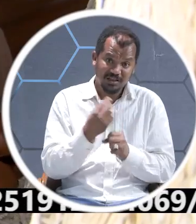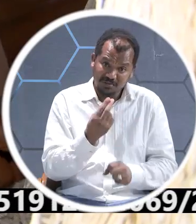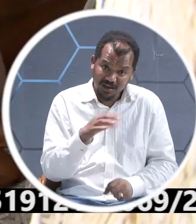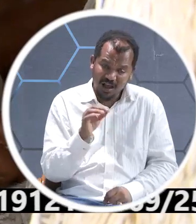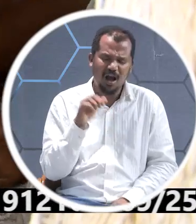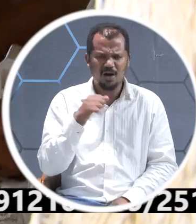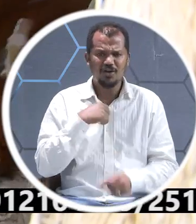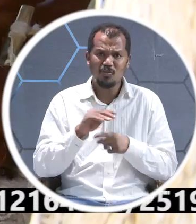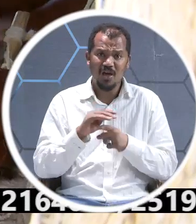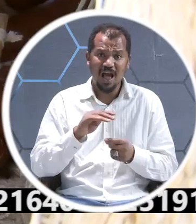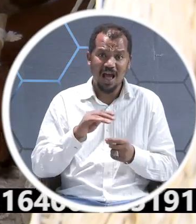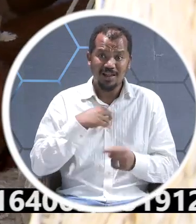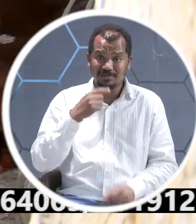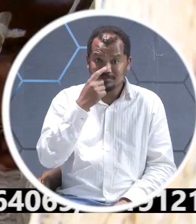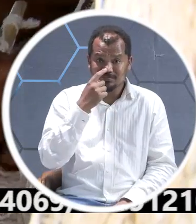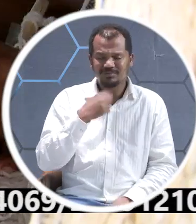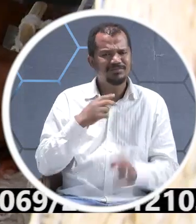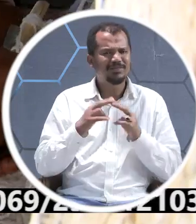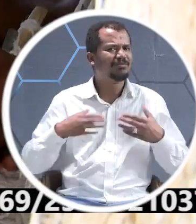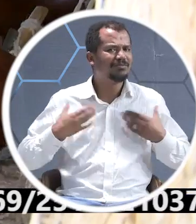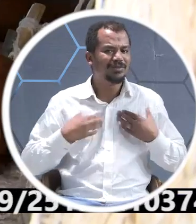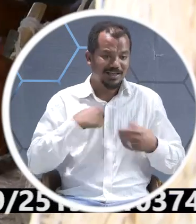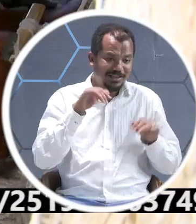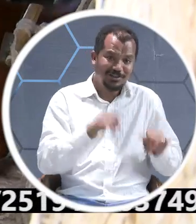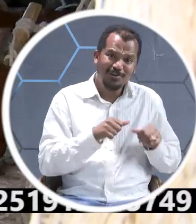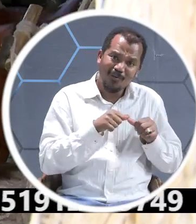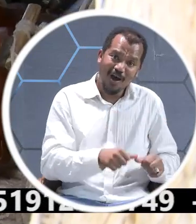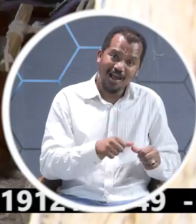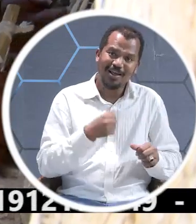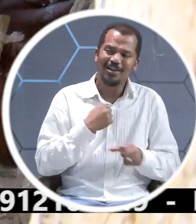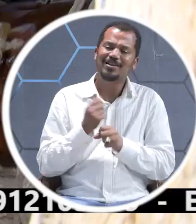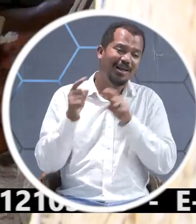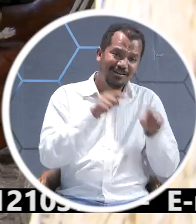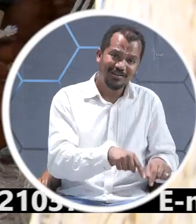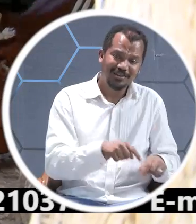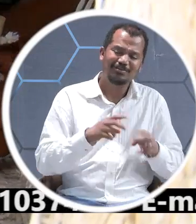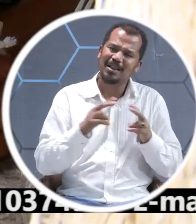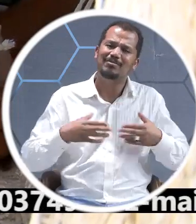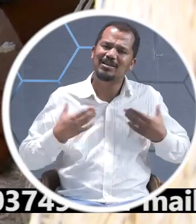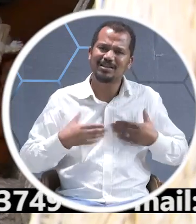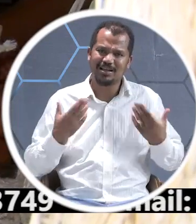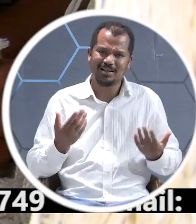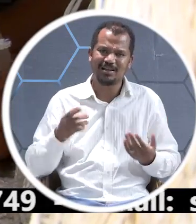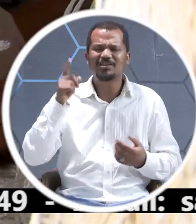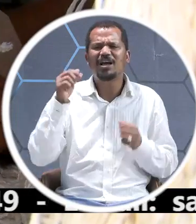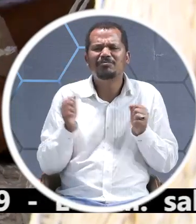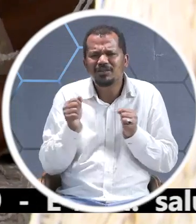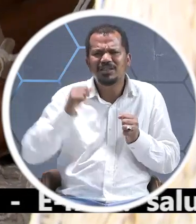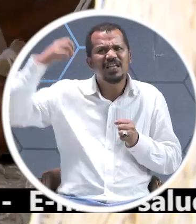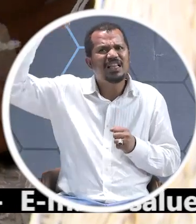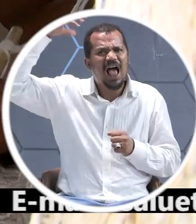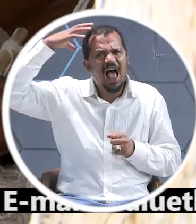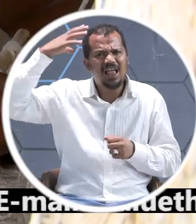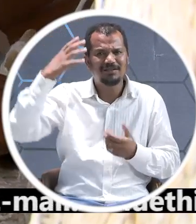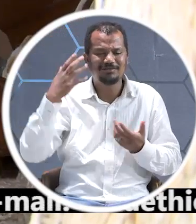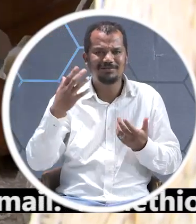أنا أتأكد مشاربة تلاقيهوني تمام. هني ما يوم بعمل مدير راسو بتأم دستبلو يعني أنا تيني زيجا موال راسو بتأم لني تلقنا كرنو. لما نزاعت أهل ورتلي تموال